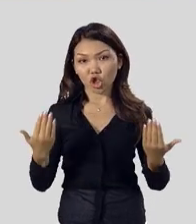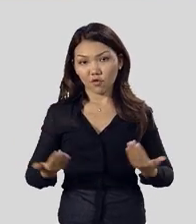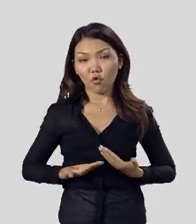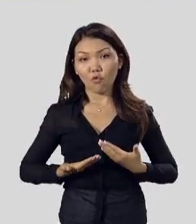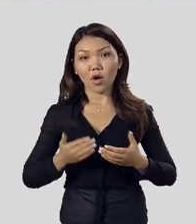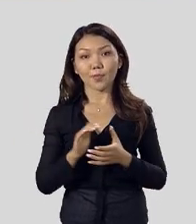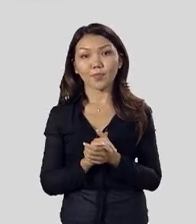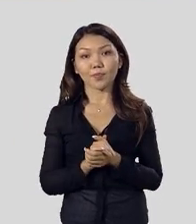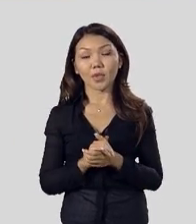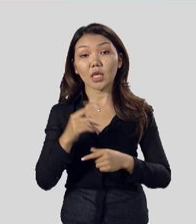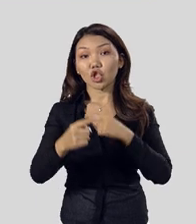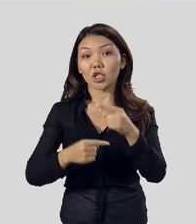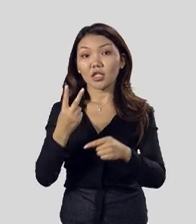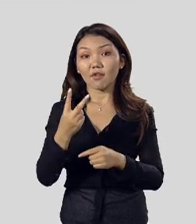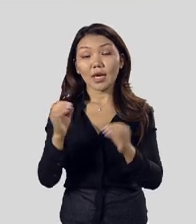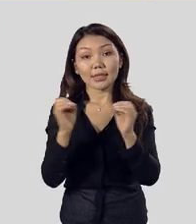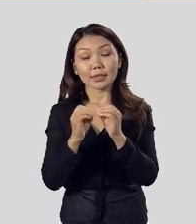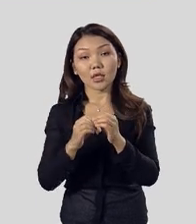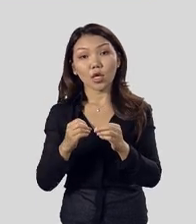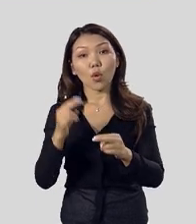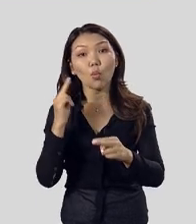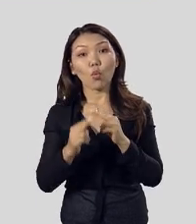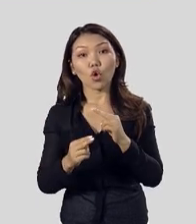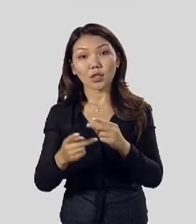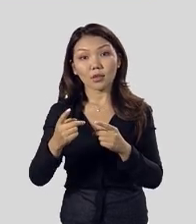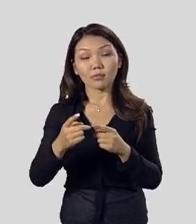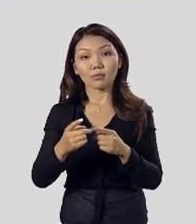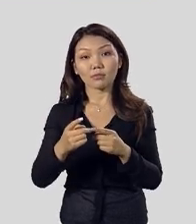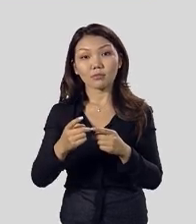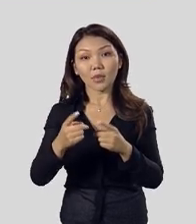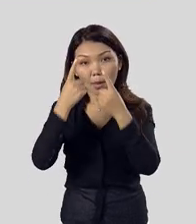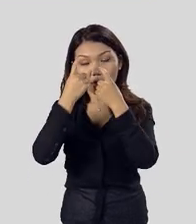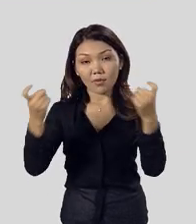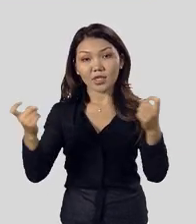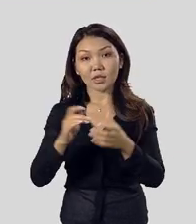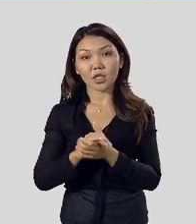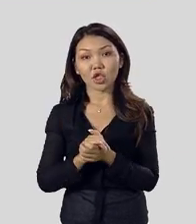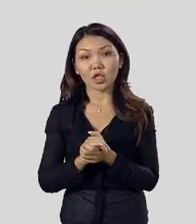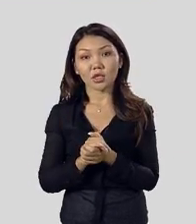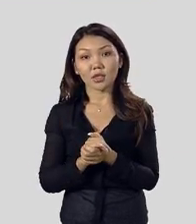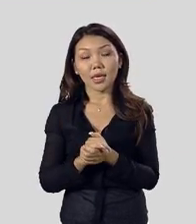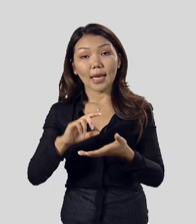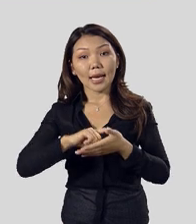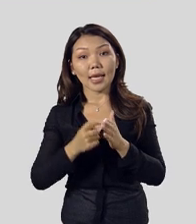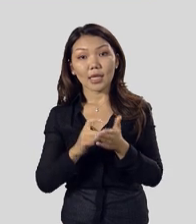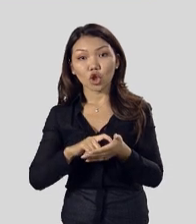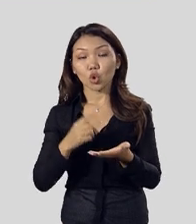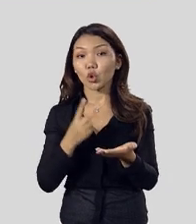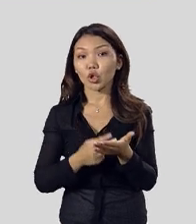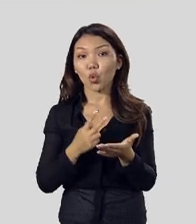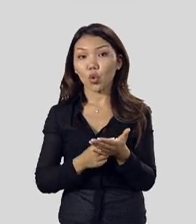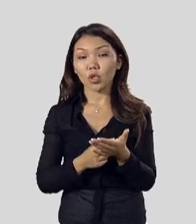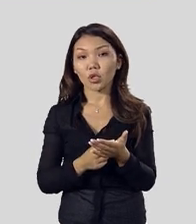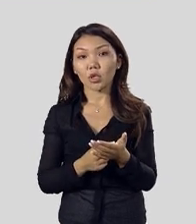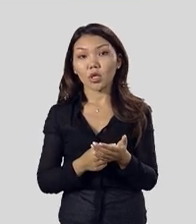через два десятилетия после провозглашения швей данном ешь ваннам клеточной теории ученый